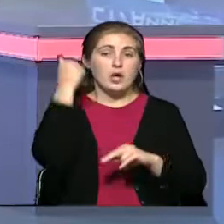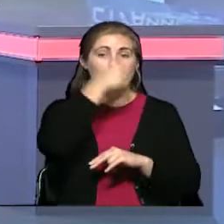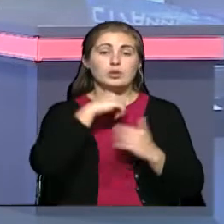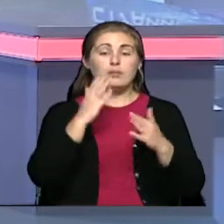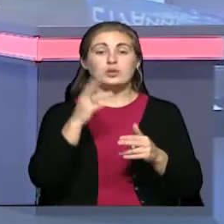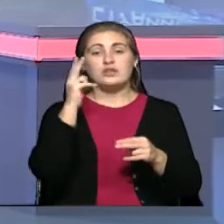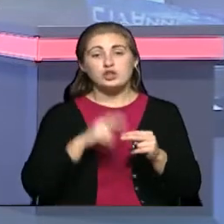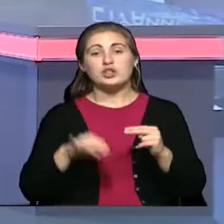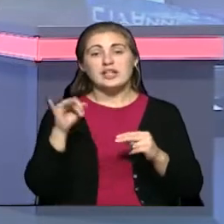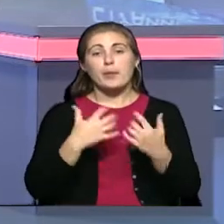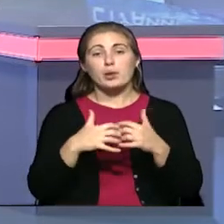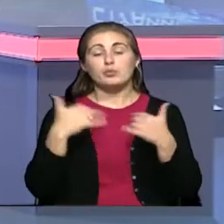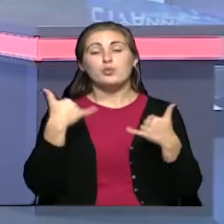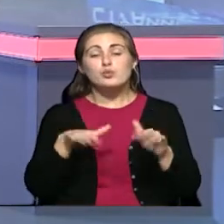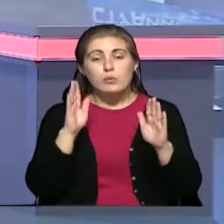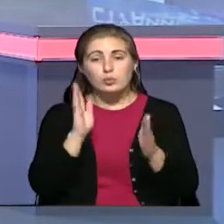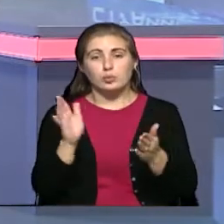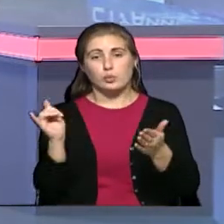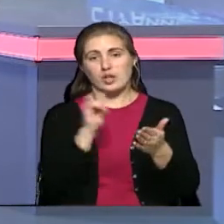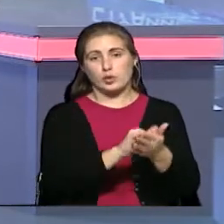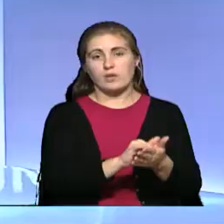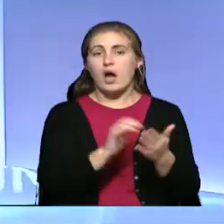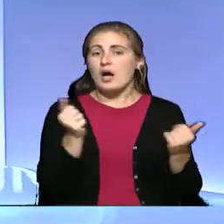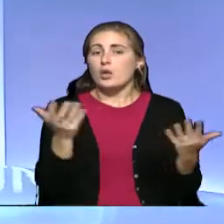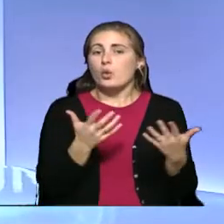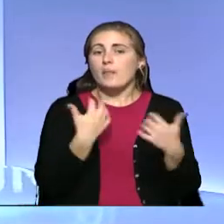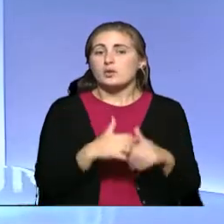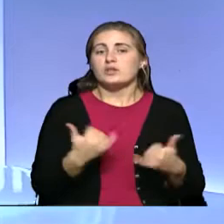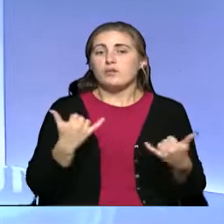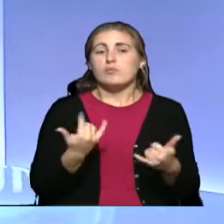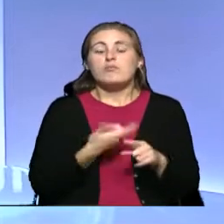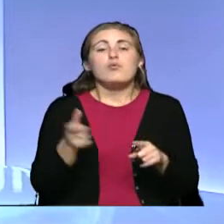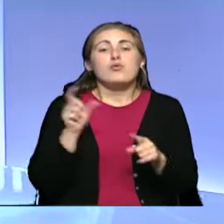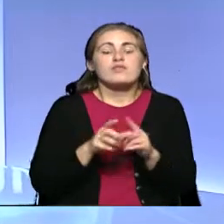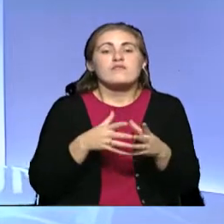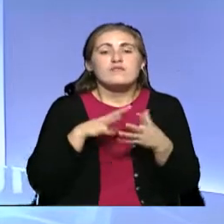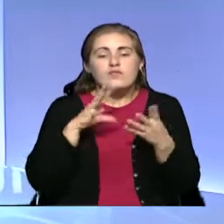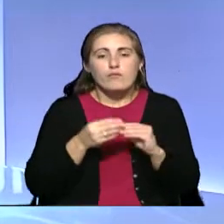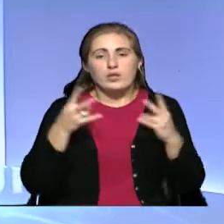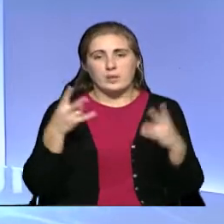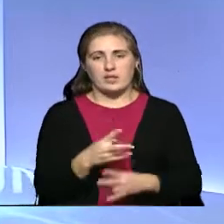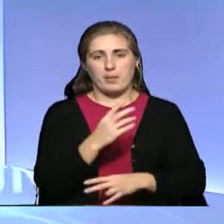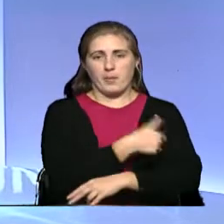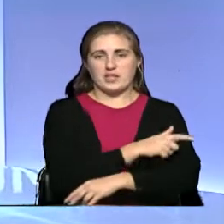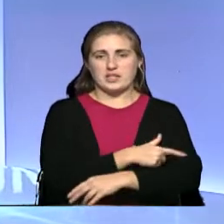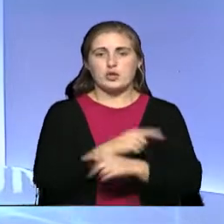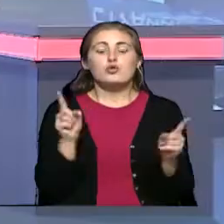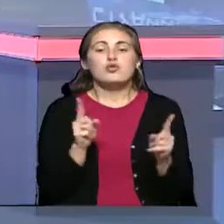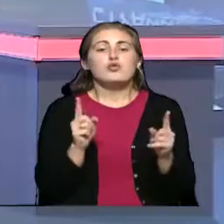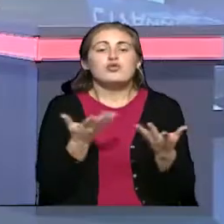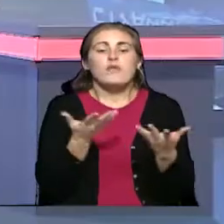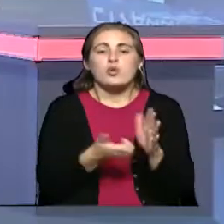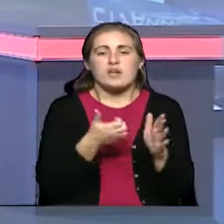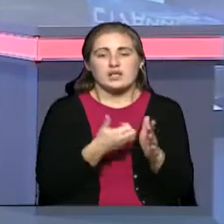завершены, и оборудование будет уже установлено. Какое оборудование сегодня необходимо больше всего больницам нашим? Ну, понимаете,